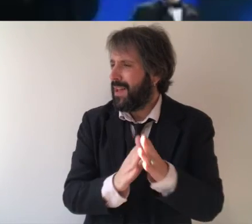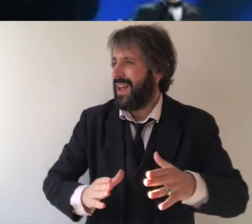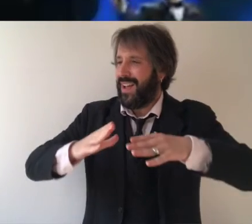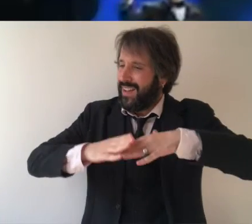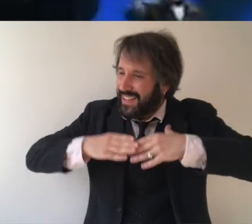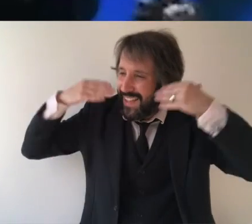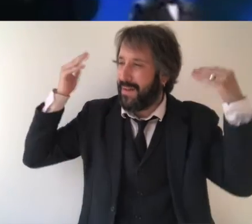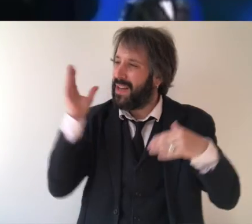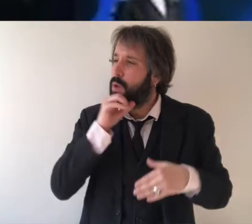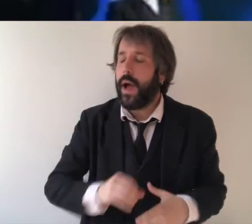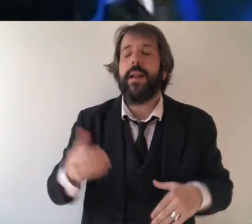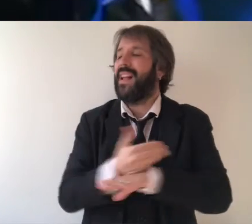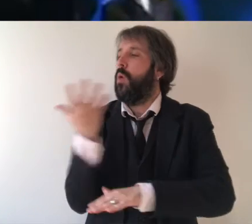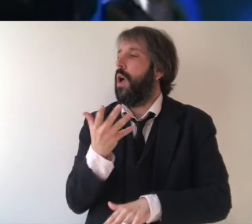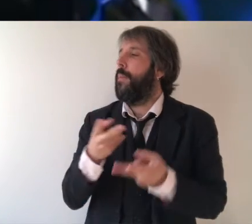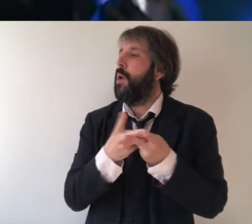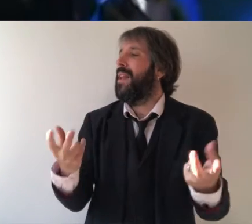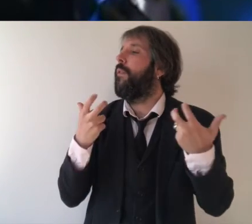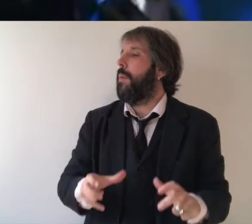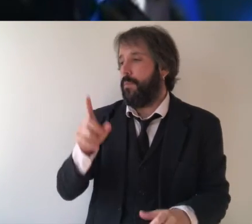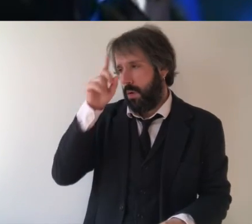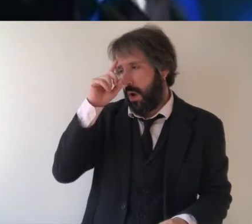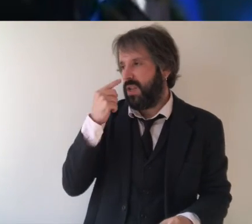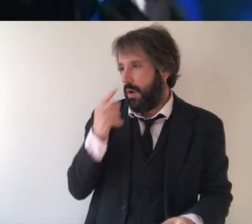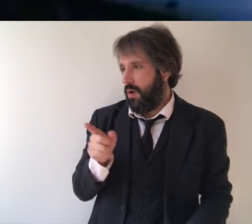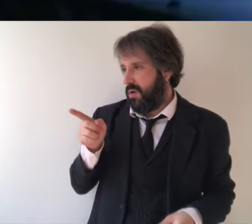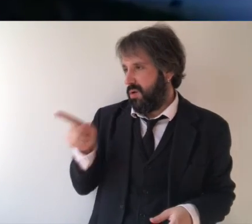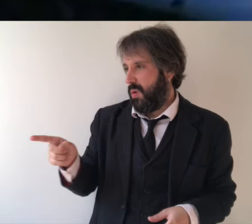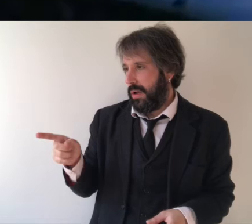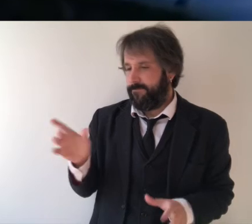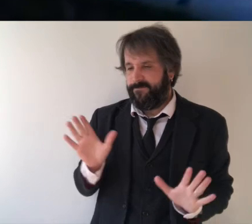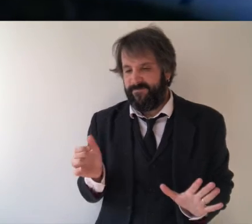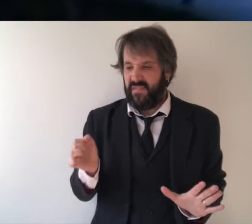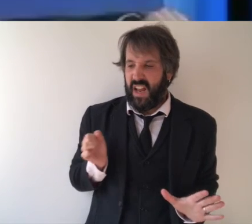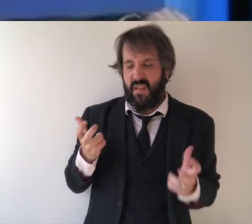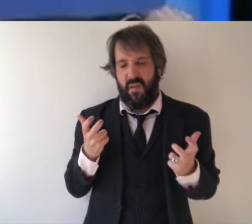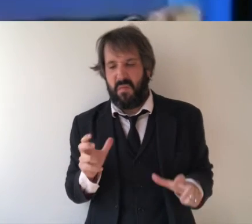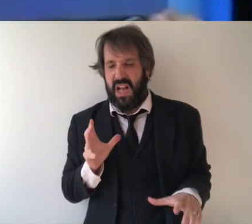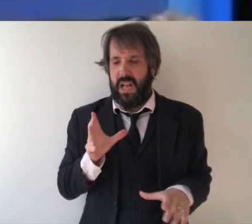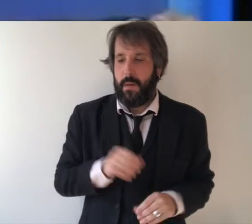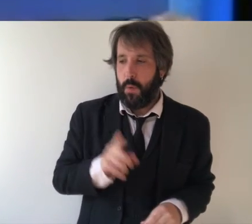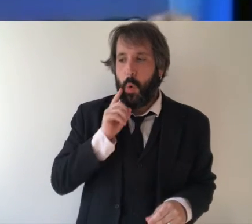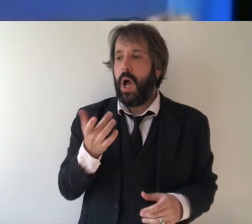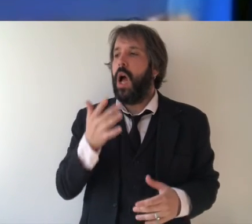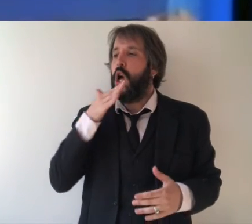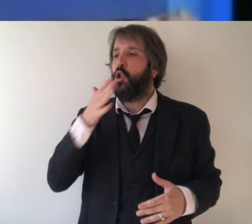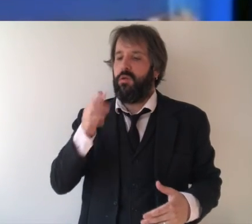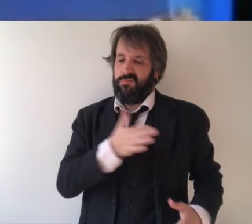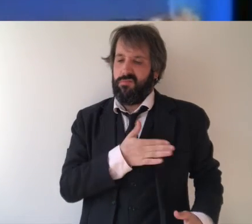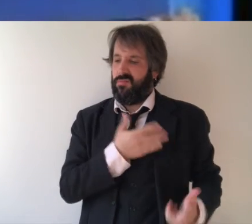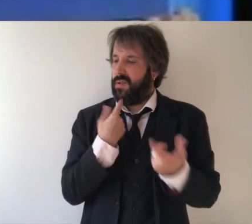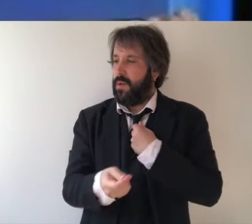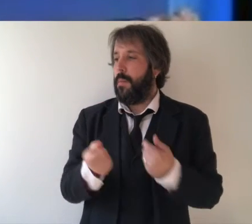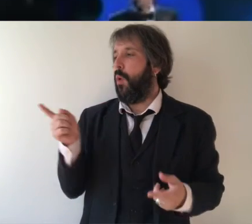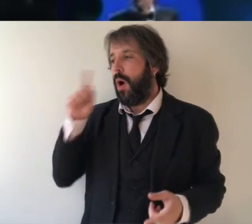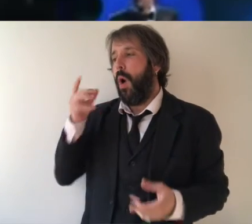vivre la joie de Noël. Et qu'est-ce qui se passe? Eh bien, le public n'a pas envie parce qu'il te sent arculon. Il sent que tu joues pas le jeu, parce que tu chantes pas avec ton cœur, parce que t'es